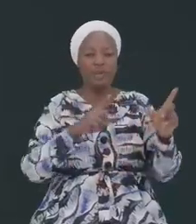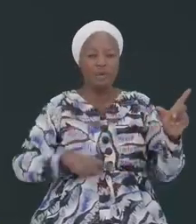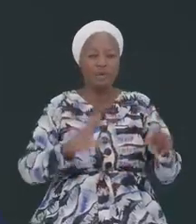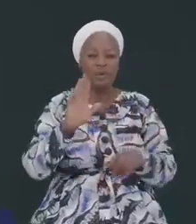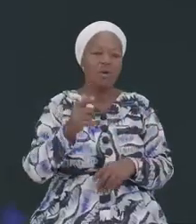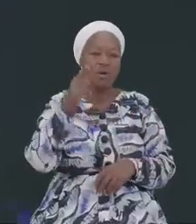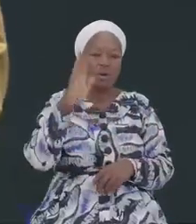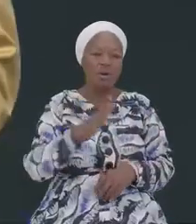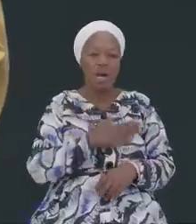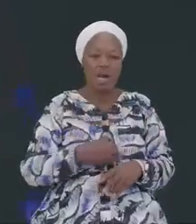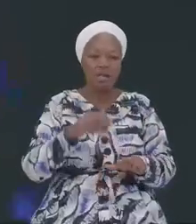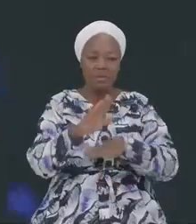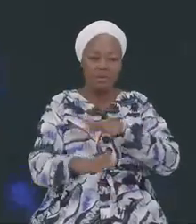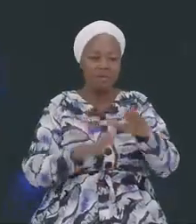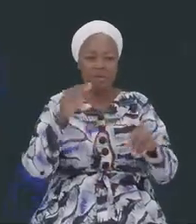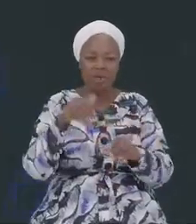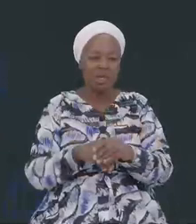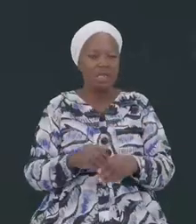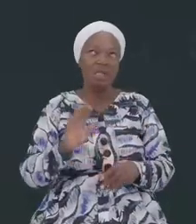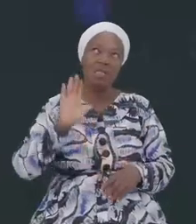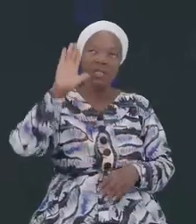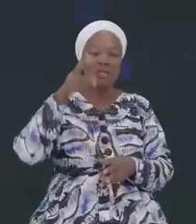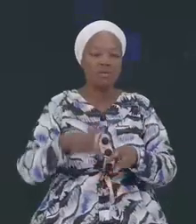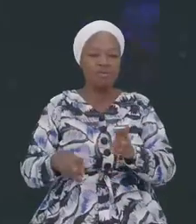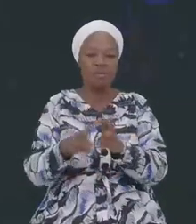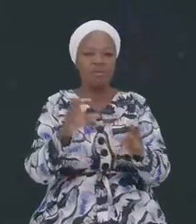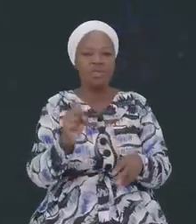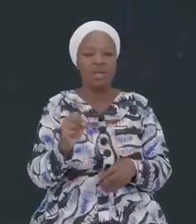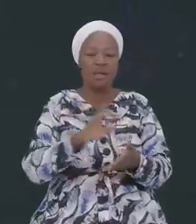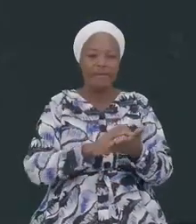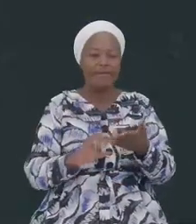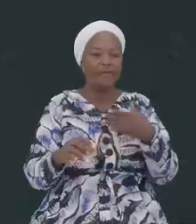ton Dieu, et que tu marcheras dans ses voies.